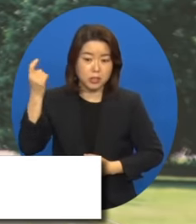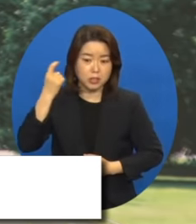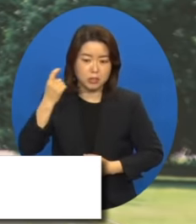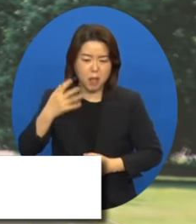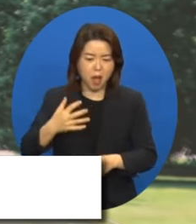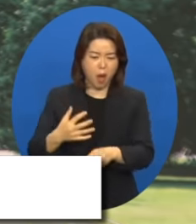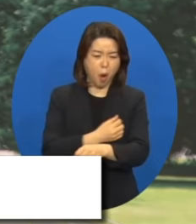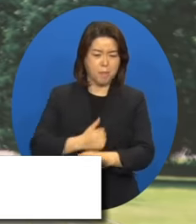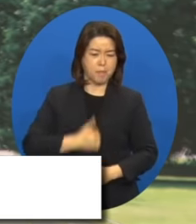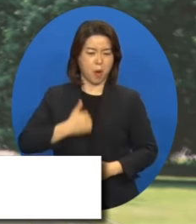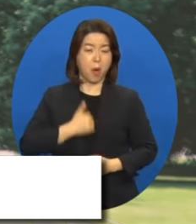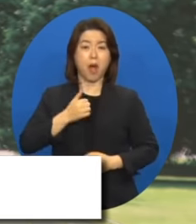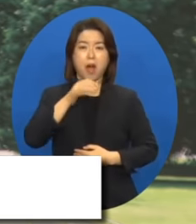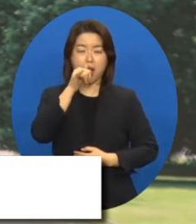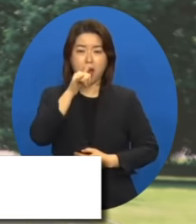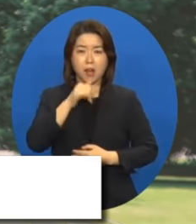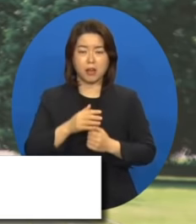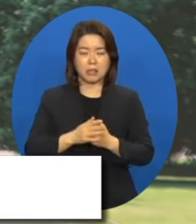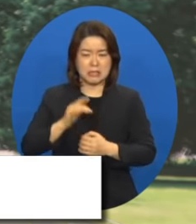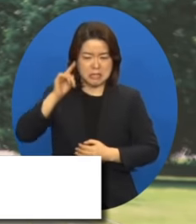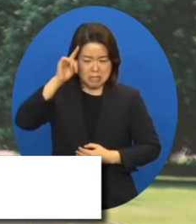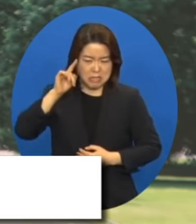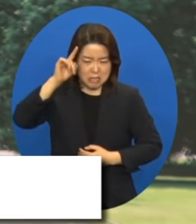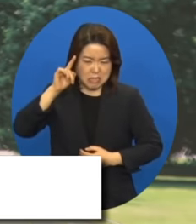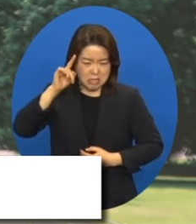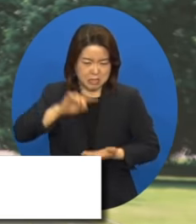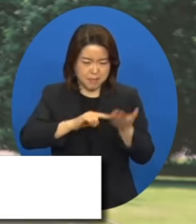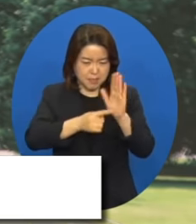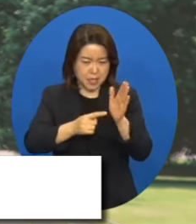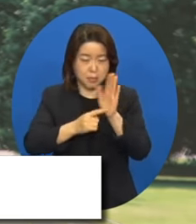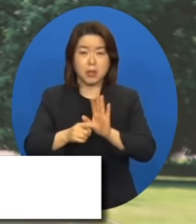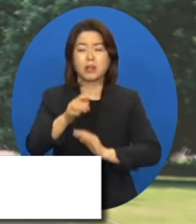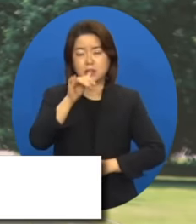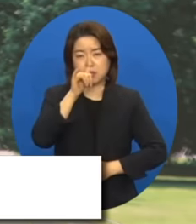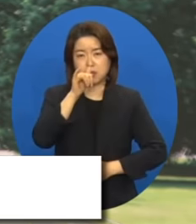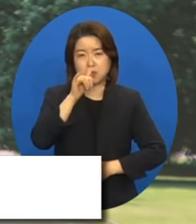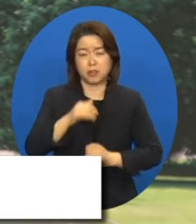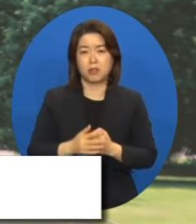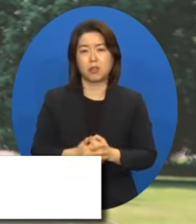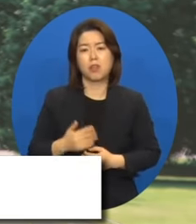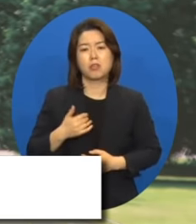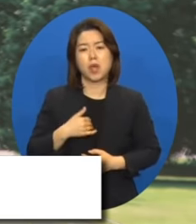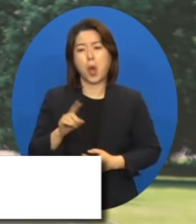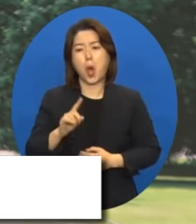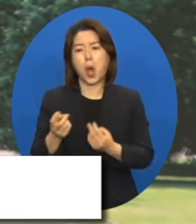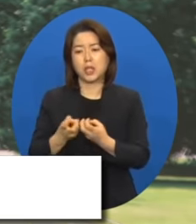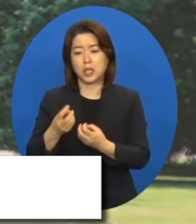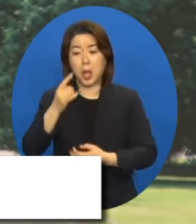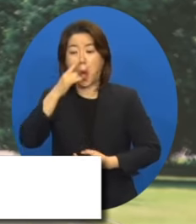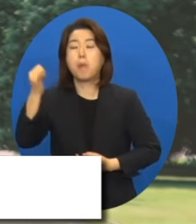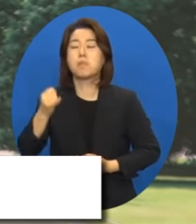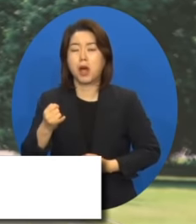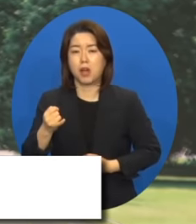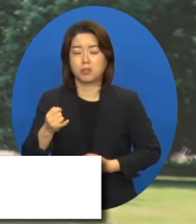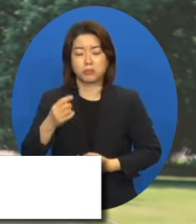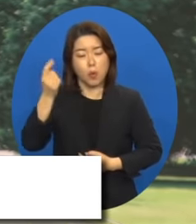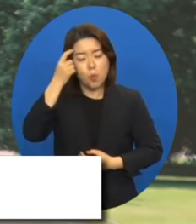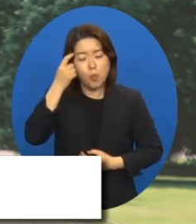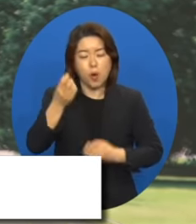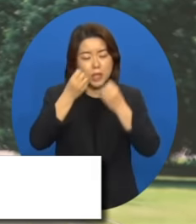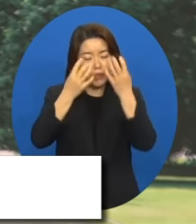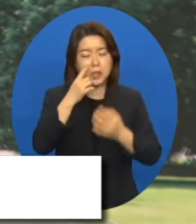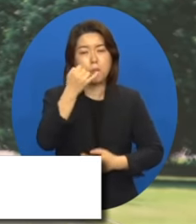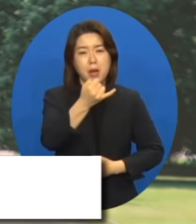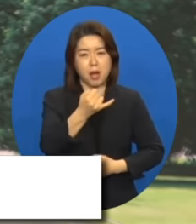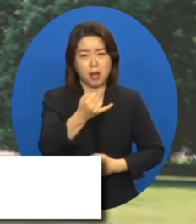엄청나게 화가 났다. 아주 히스테릭한 반응을 보였다는 거예요. 어떻게 내가 엄마지 새엄마냐?